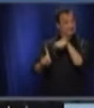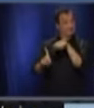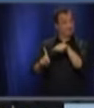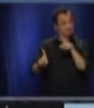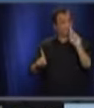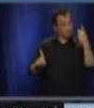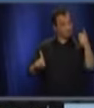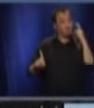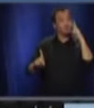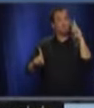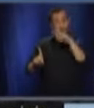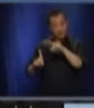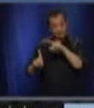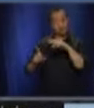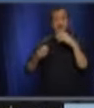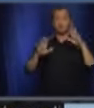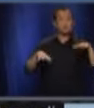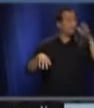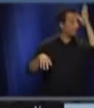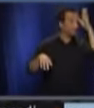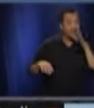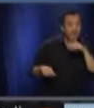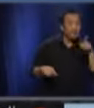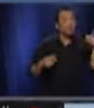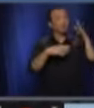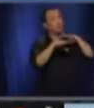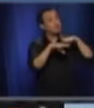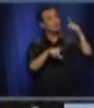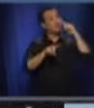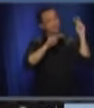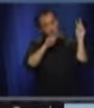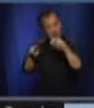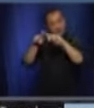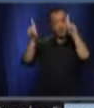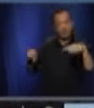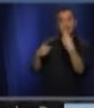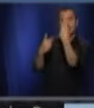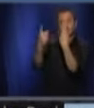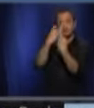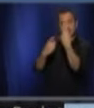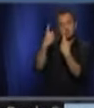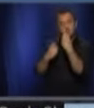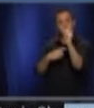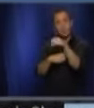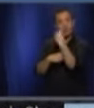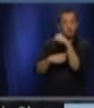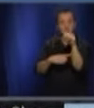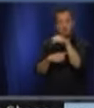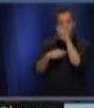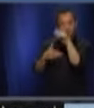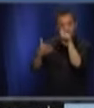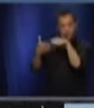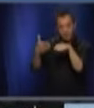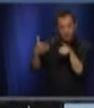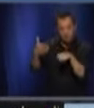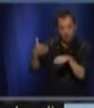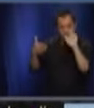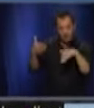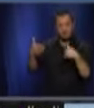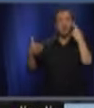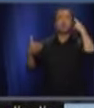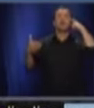parents, pour ceux qui ne l'ont pas fait encore, d'aller visiter le site Web, parce que le questionnaire, il est important. Puis je suis content que vous posiez la question, parce que c'est là